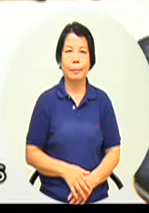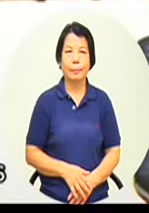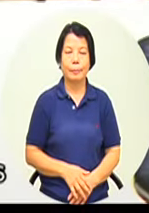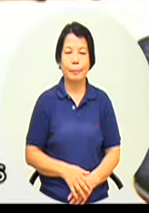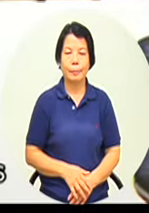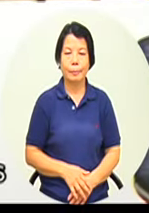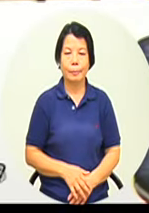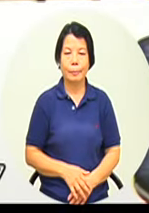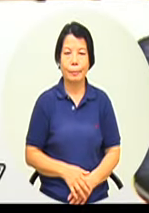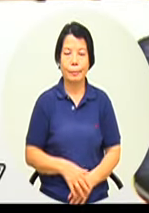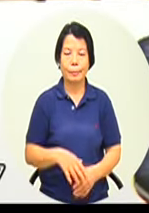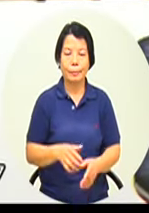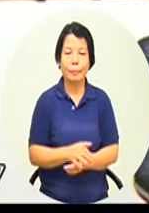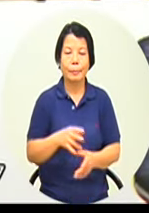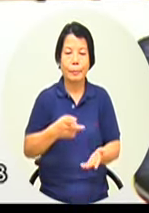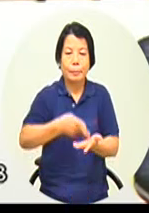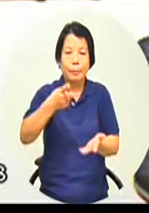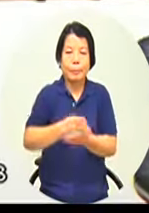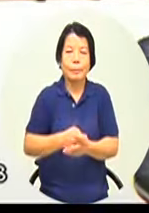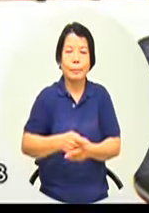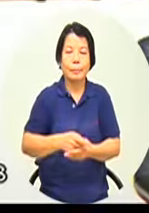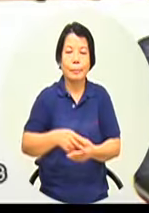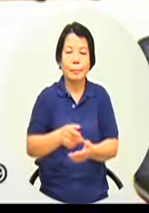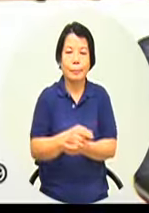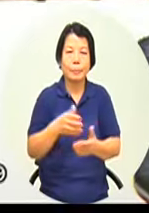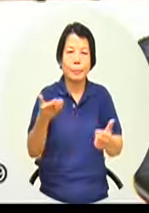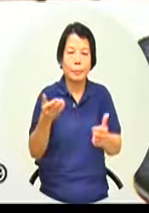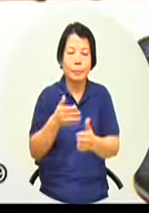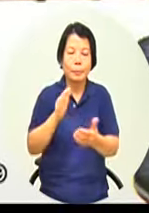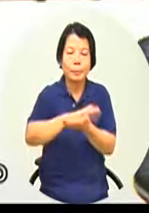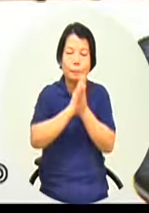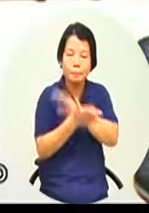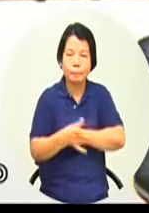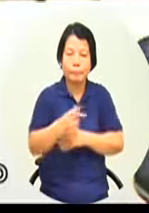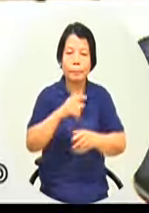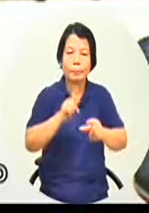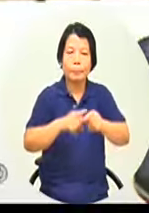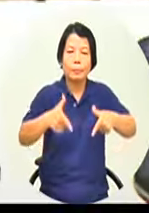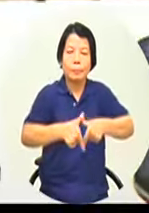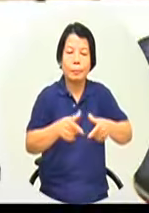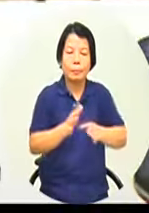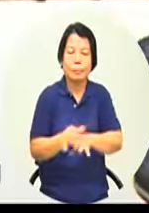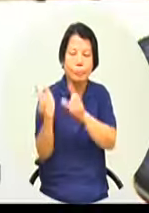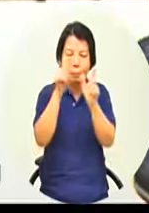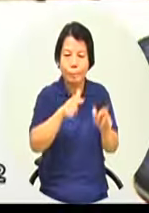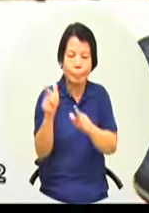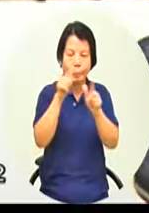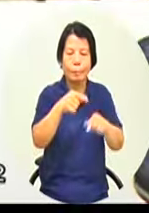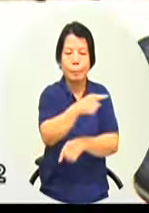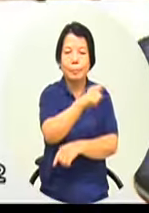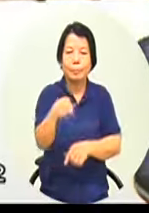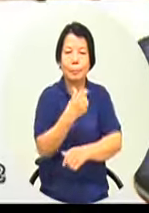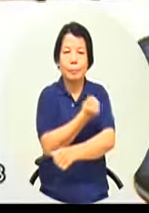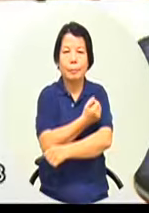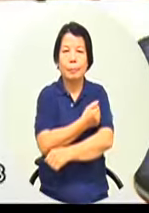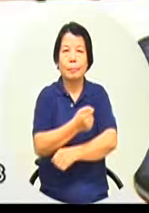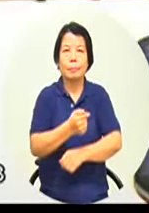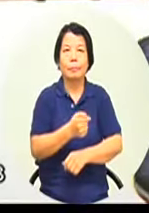两次的这个应变中心的开设哈，大家都不没魔力了，大概辛苦啊。不过，毕竟这